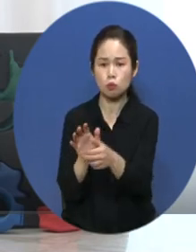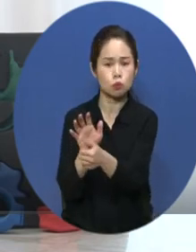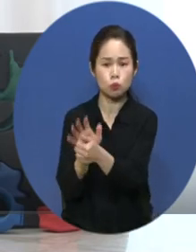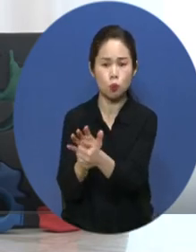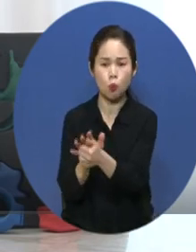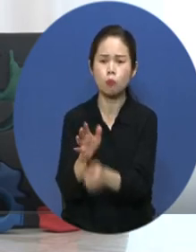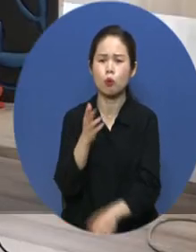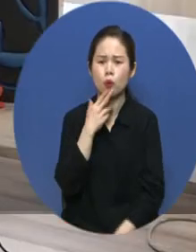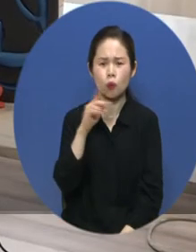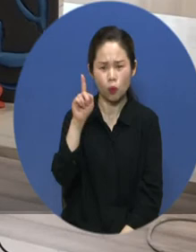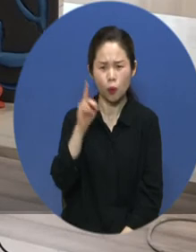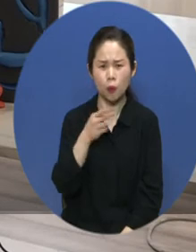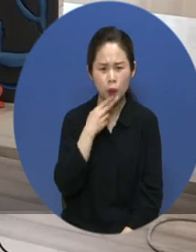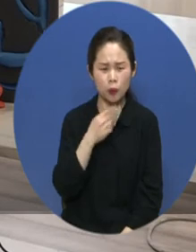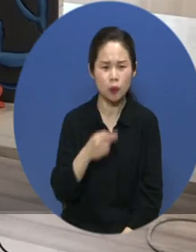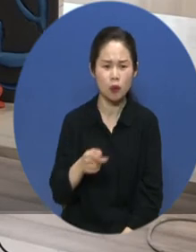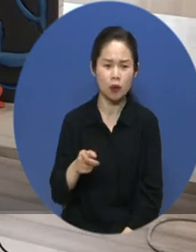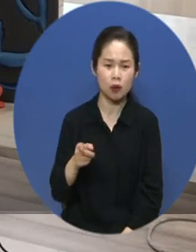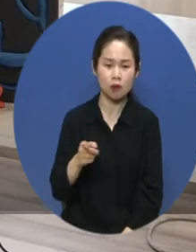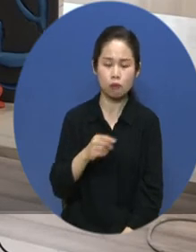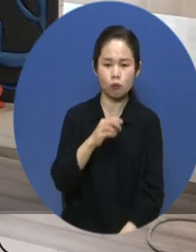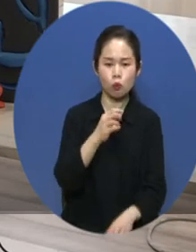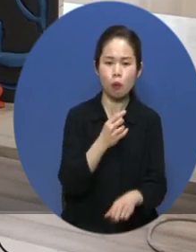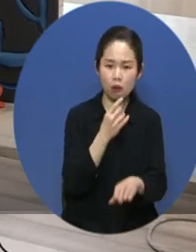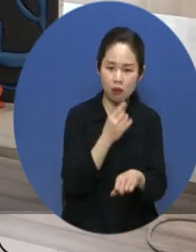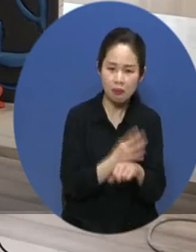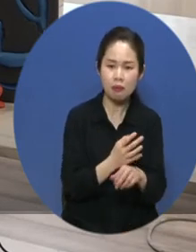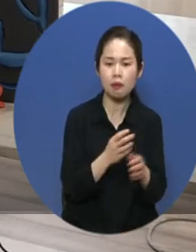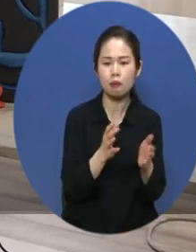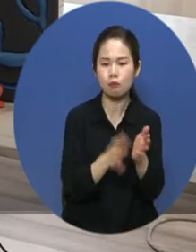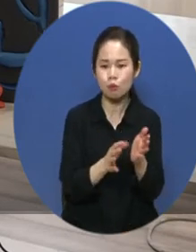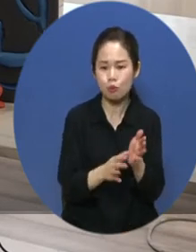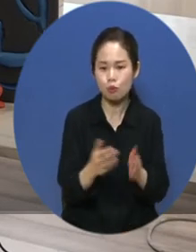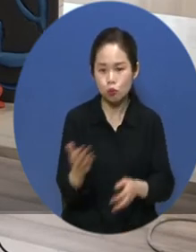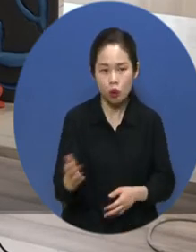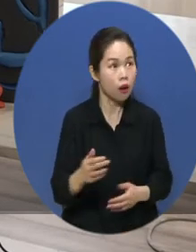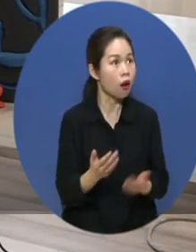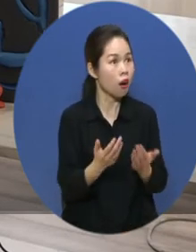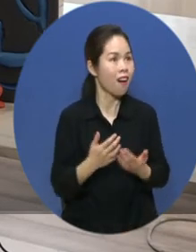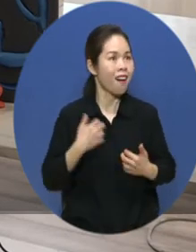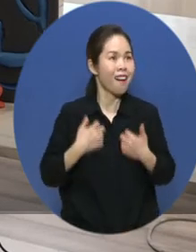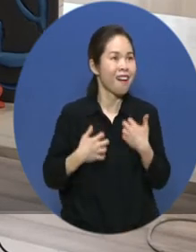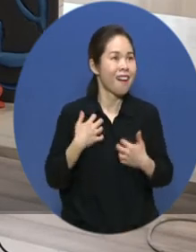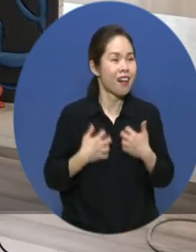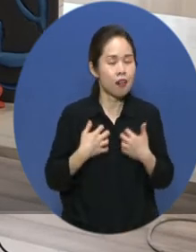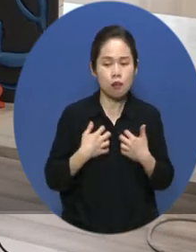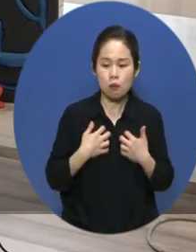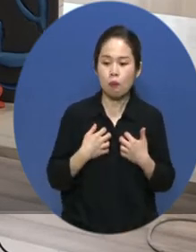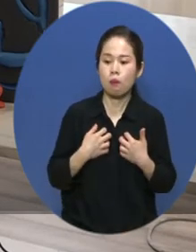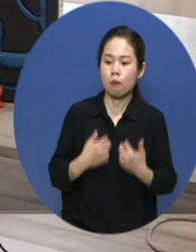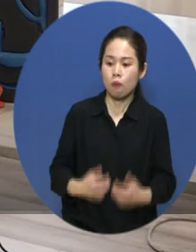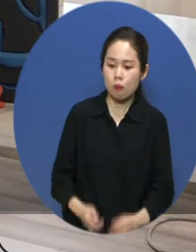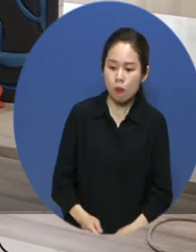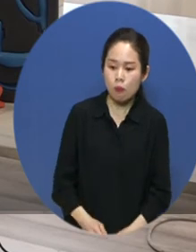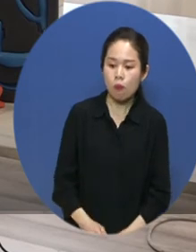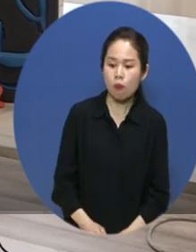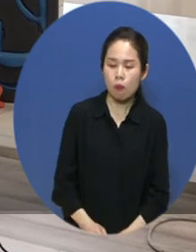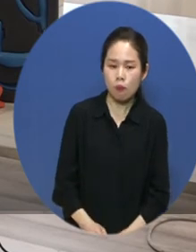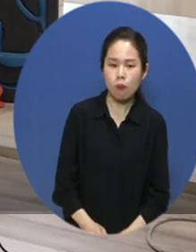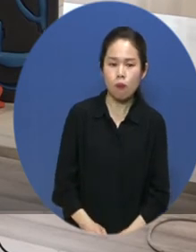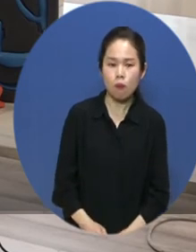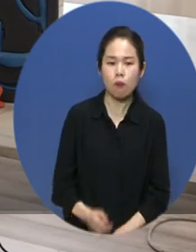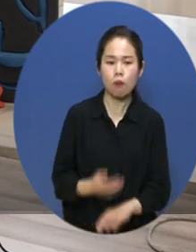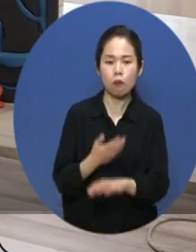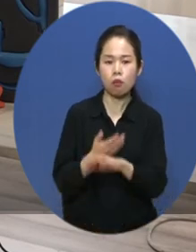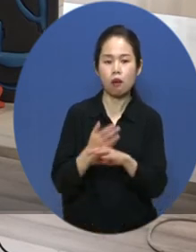많아요. 그래서 되게 간단한 걸 줬는데도 되게 좋아하고 기뻐하는 모습들을 보면서 오히려 해외